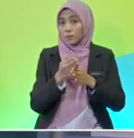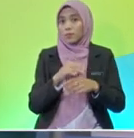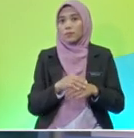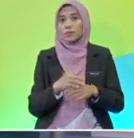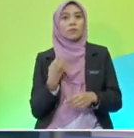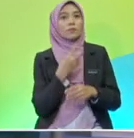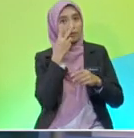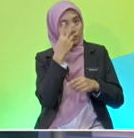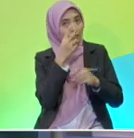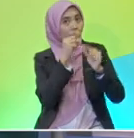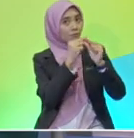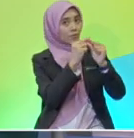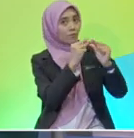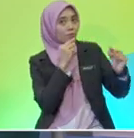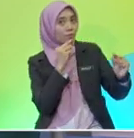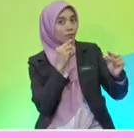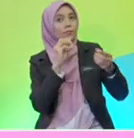garis nombo ini